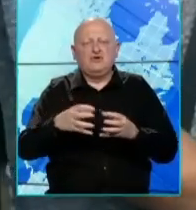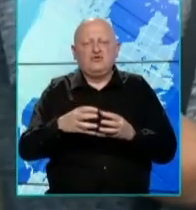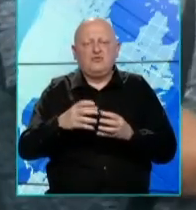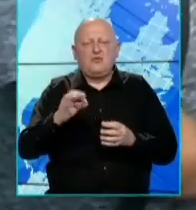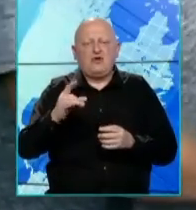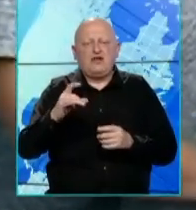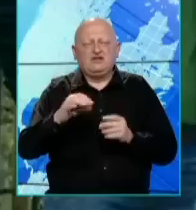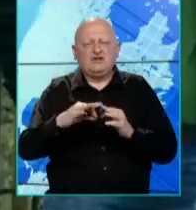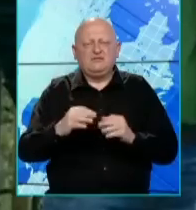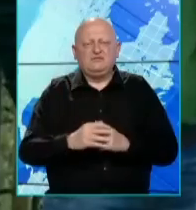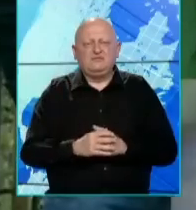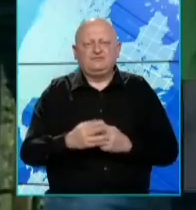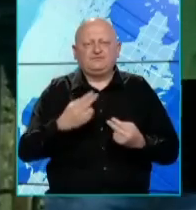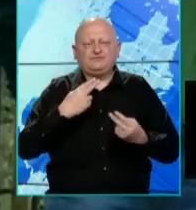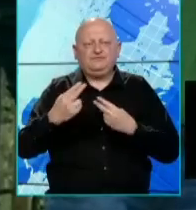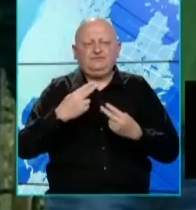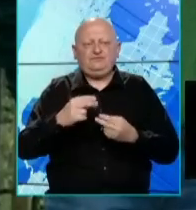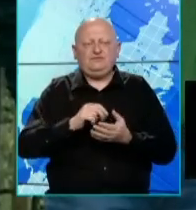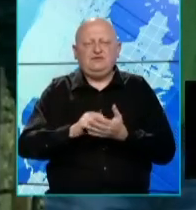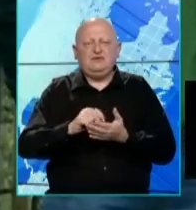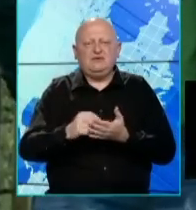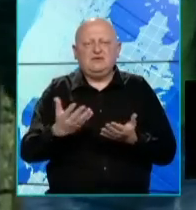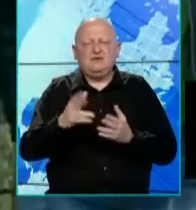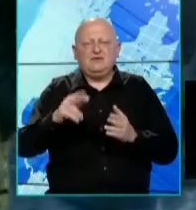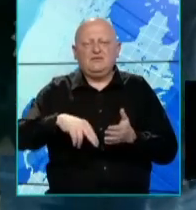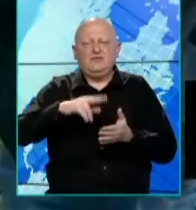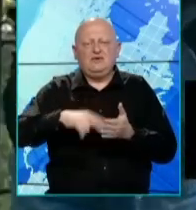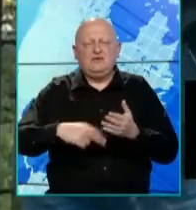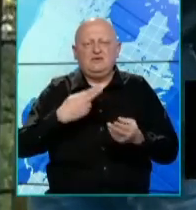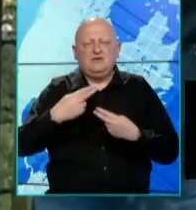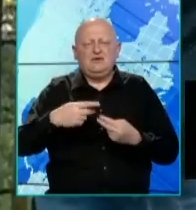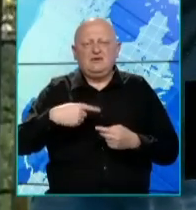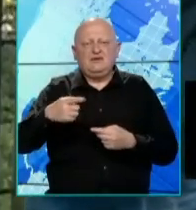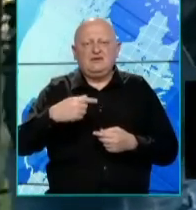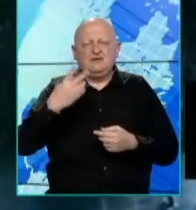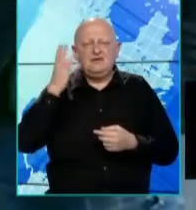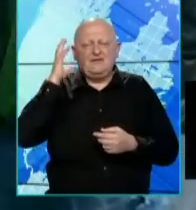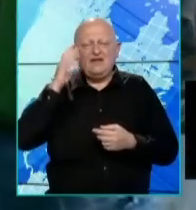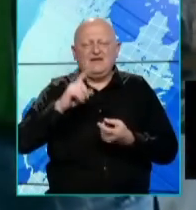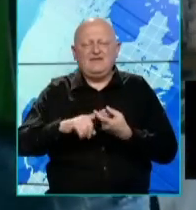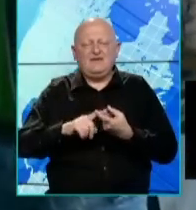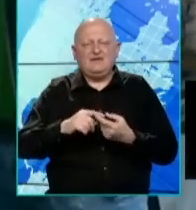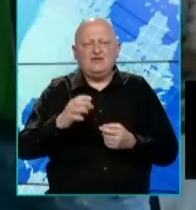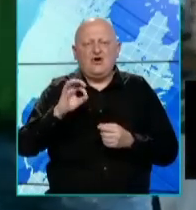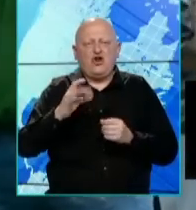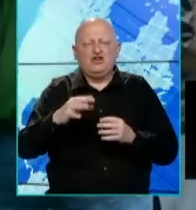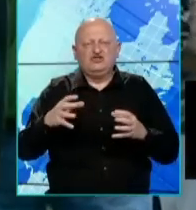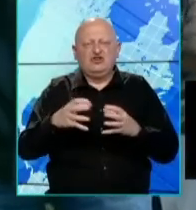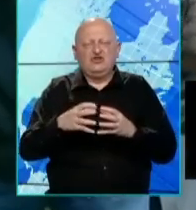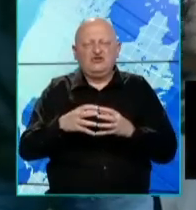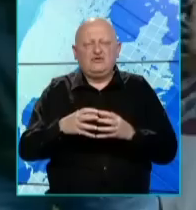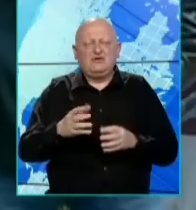grupom. U ugovoru piše gdje ima potpisan ugovor između vlade federacije Ortačke grupe